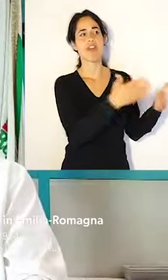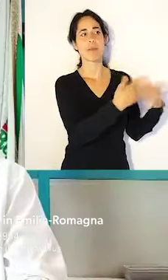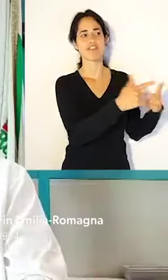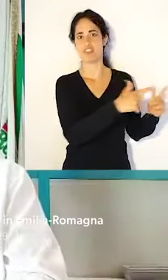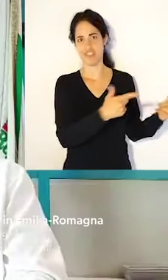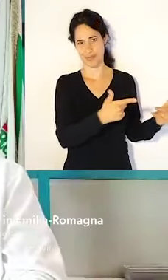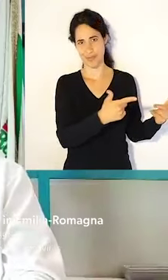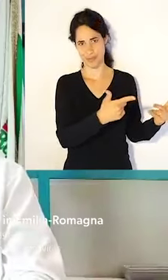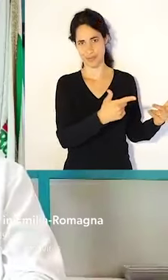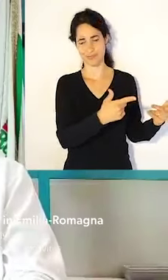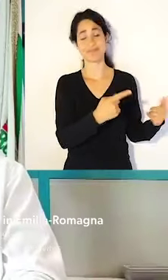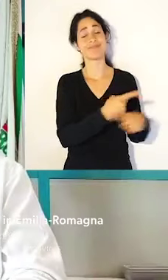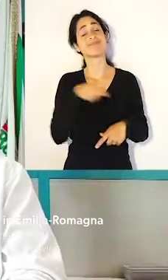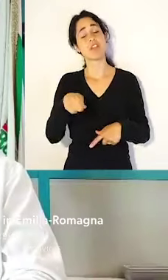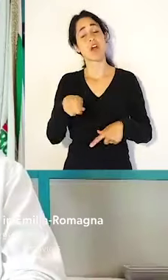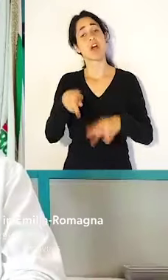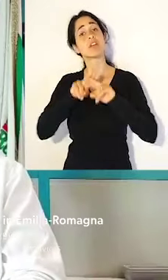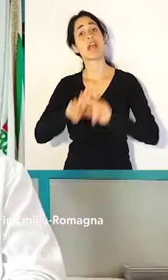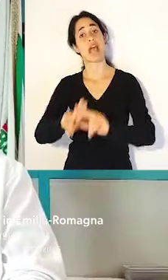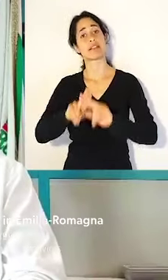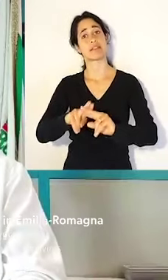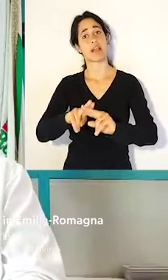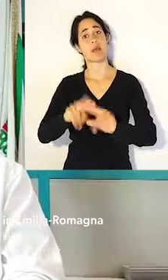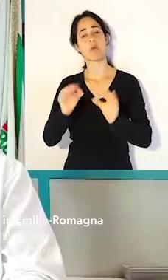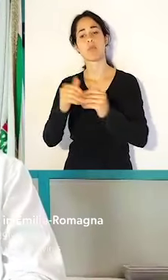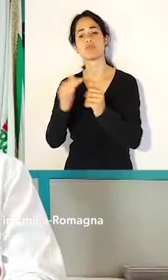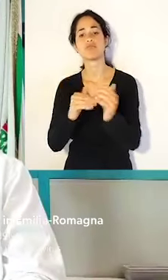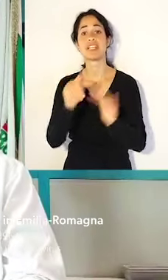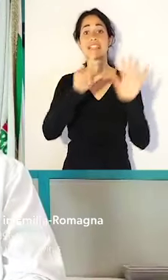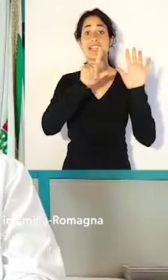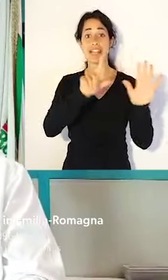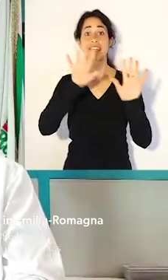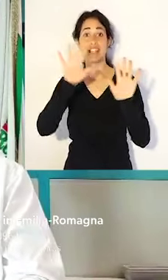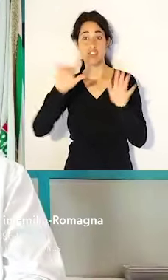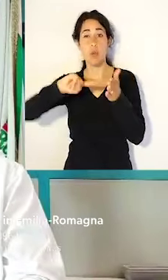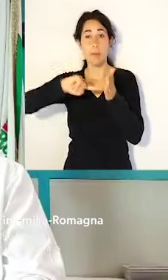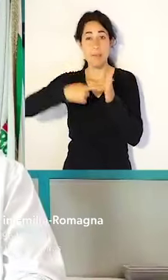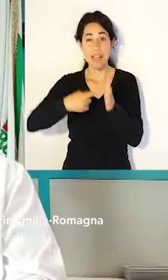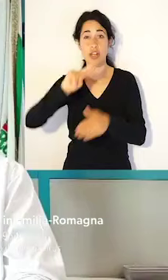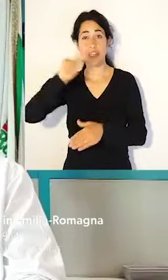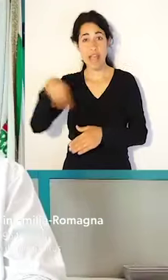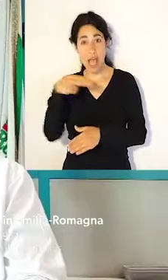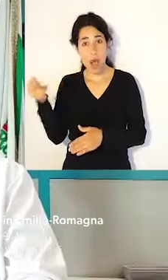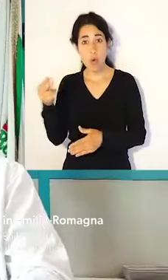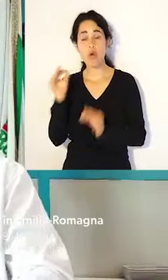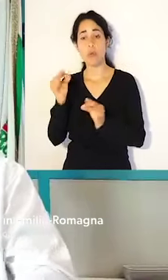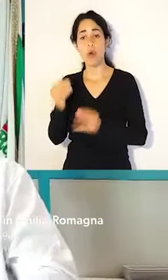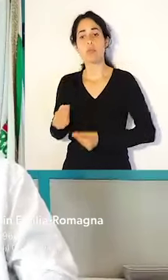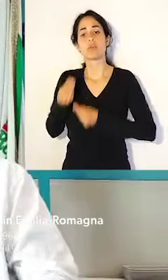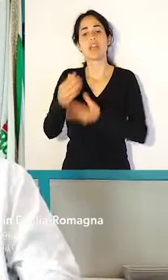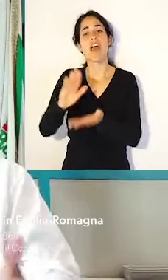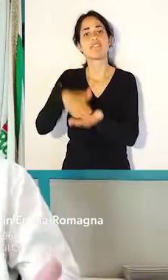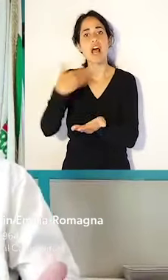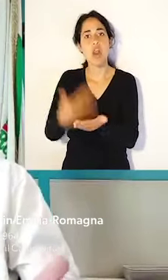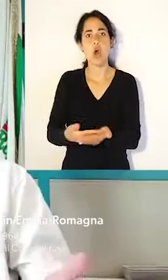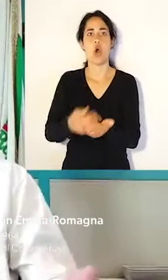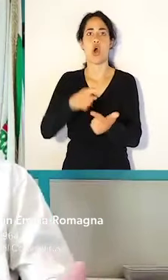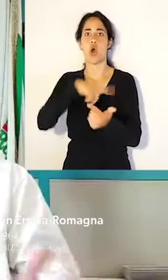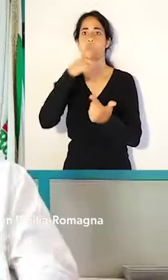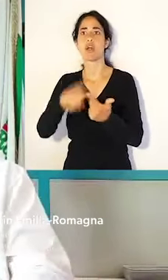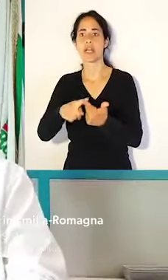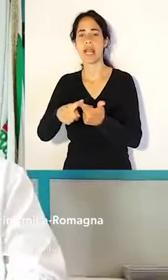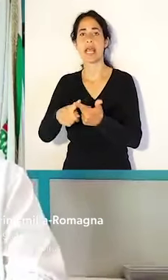l'emergenza. 75 milioni di euro per riconoscere e valorizzare il più possibile attraverso gli istituti